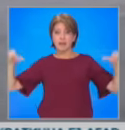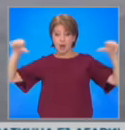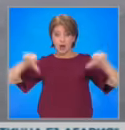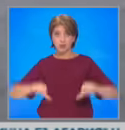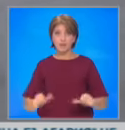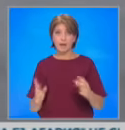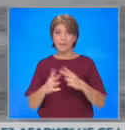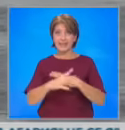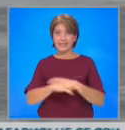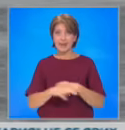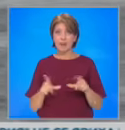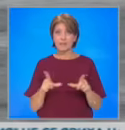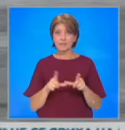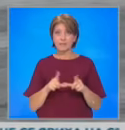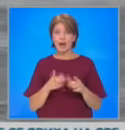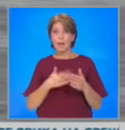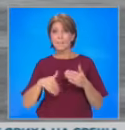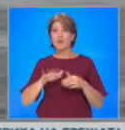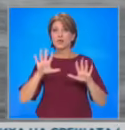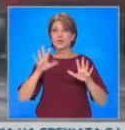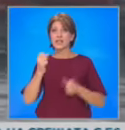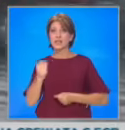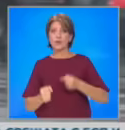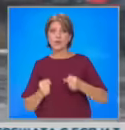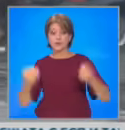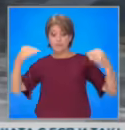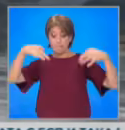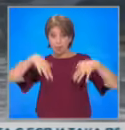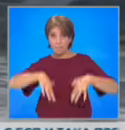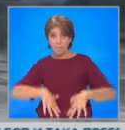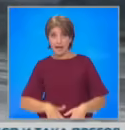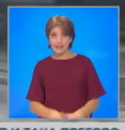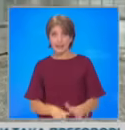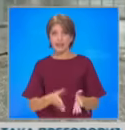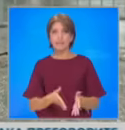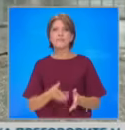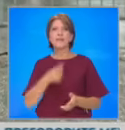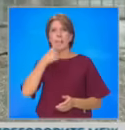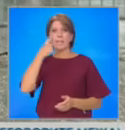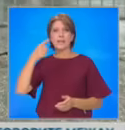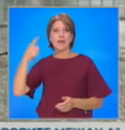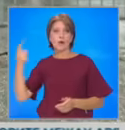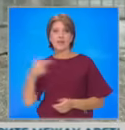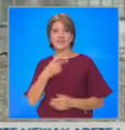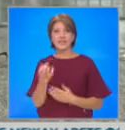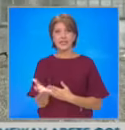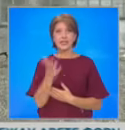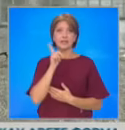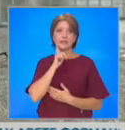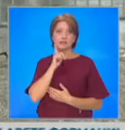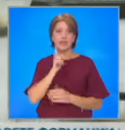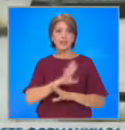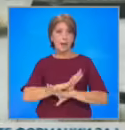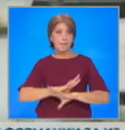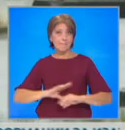Мисисипи. Повече от 10 коли са пропаднали във внезапно появилата се яма на пътя. 1 200 000 души в 3 щата са без ток,